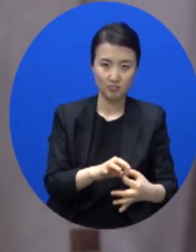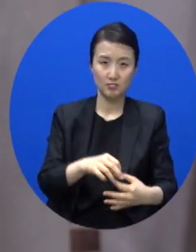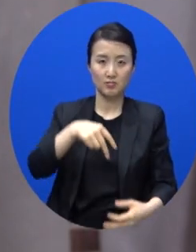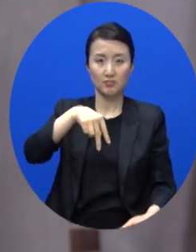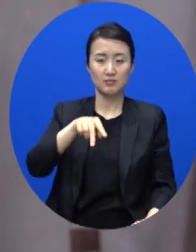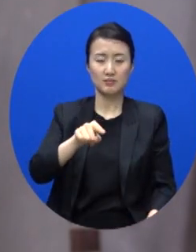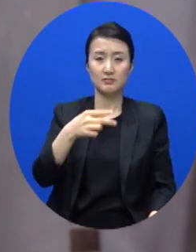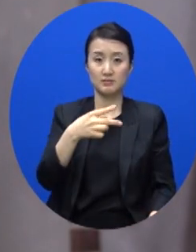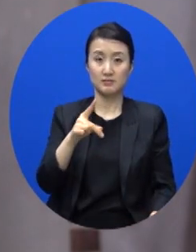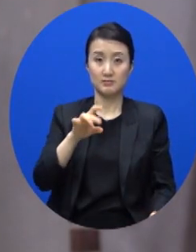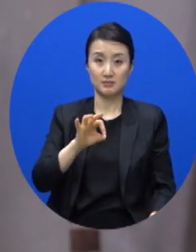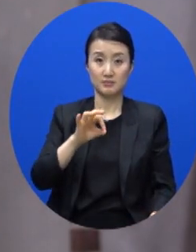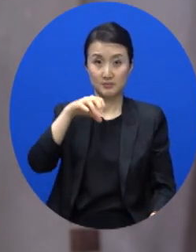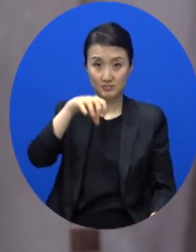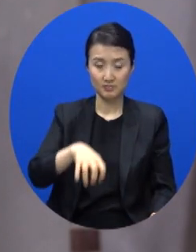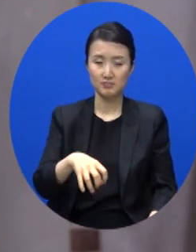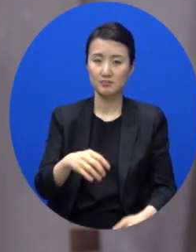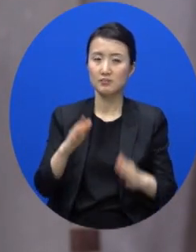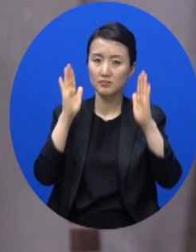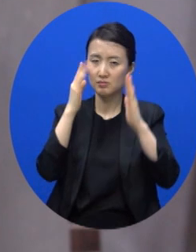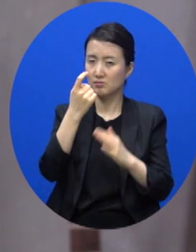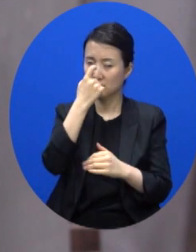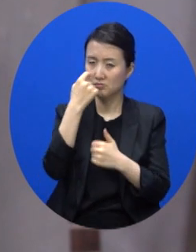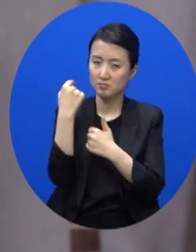서당에서 한악을 공부하고